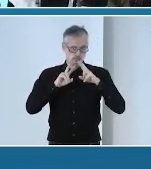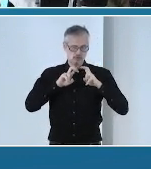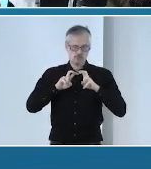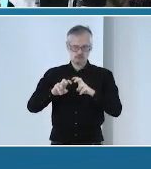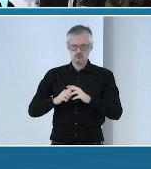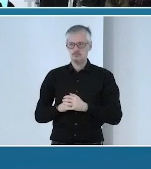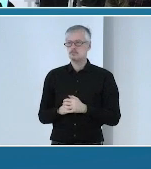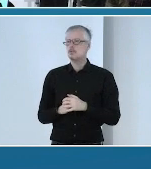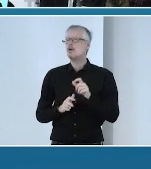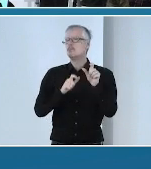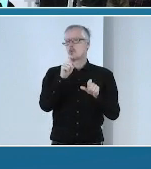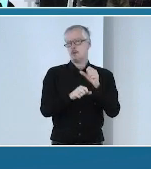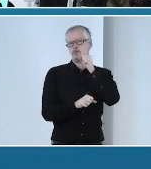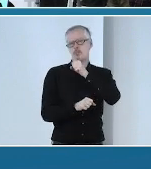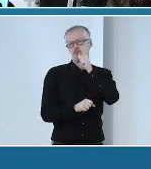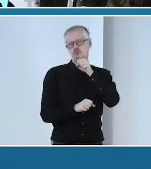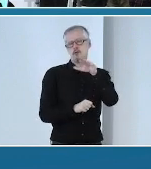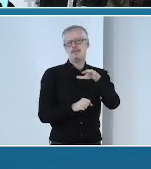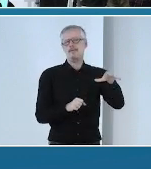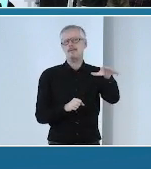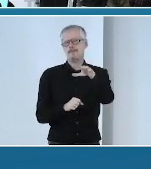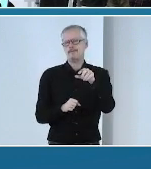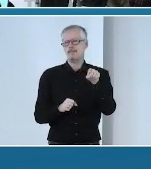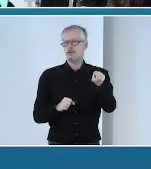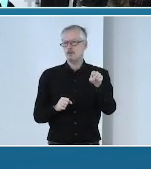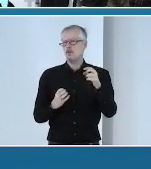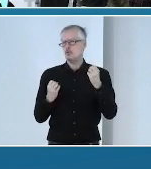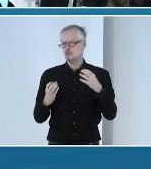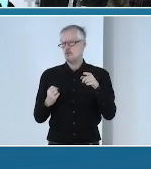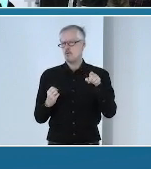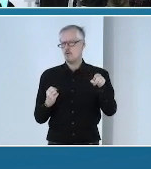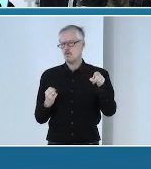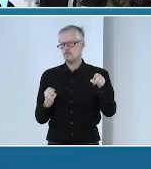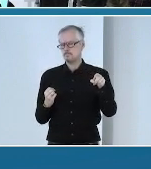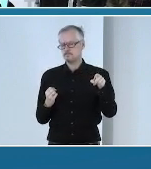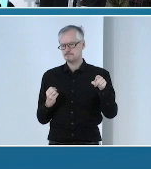Chez le sujet âgé, on voit bien qu'il y a un lien entre la